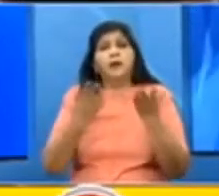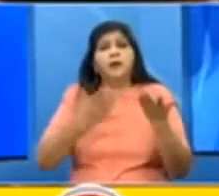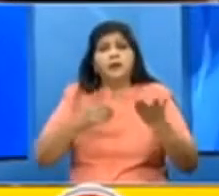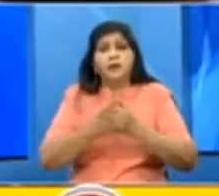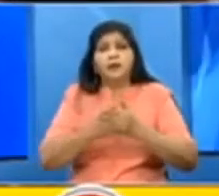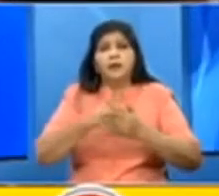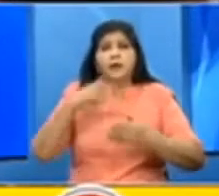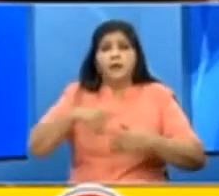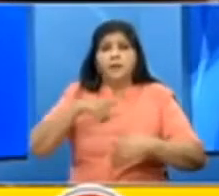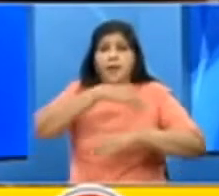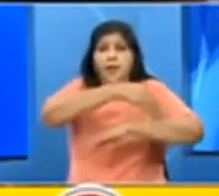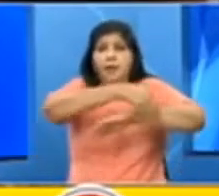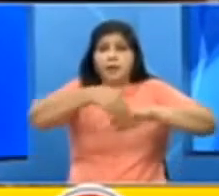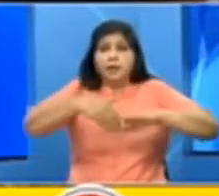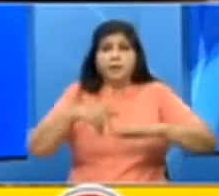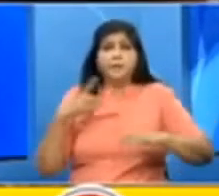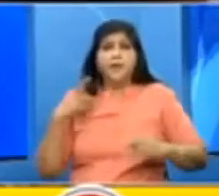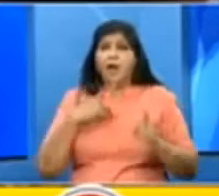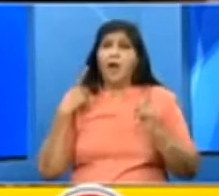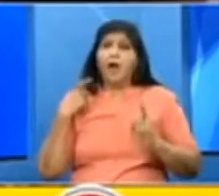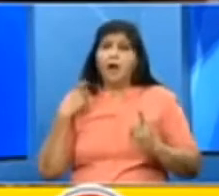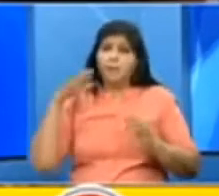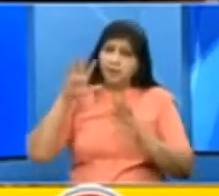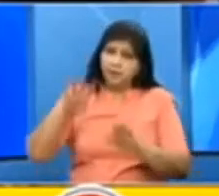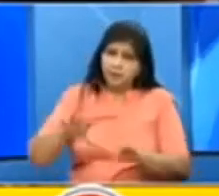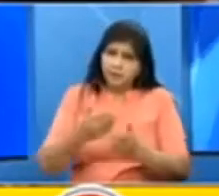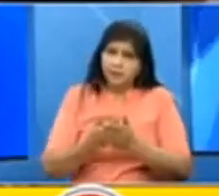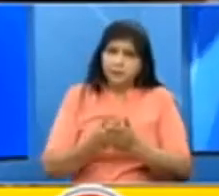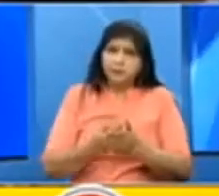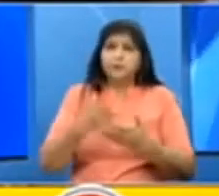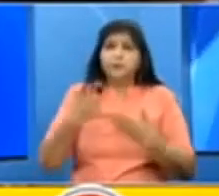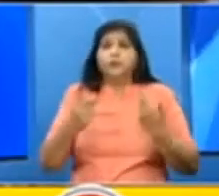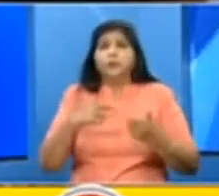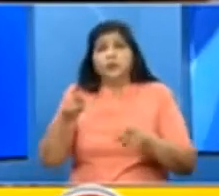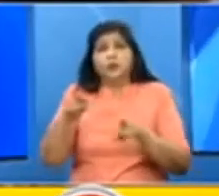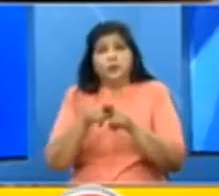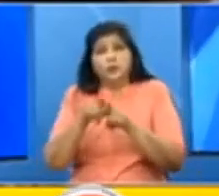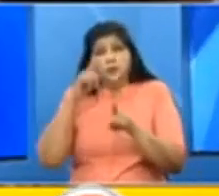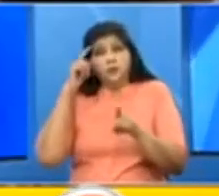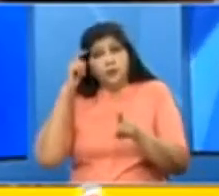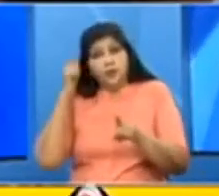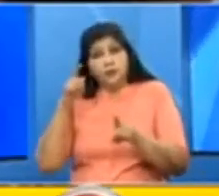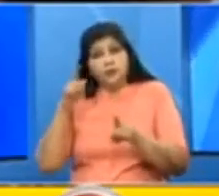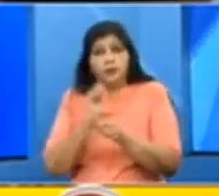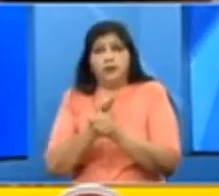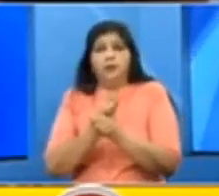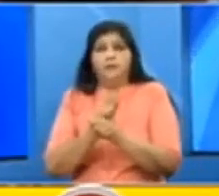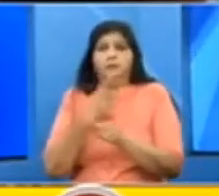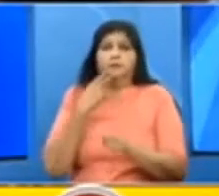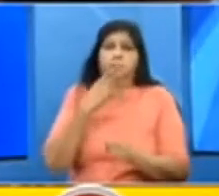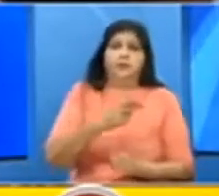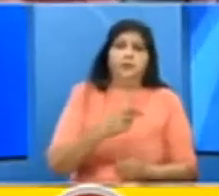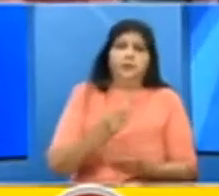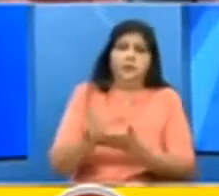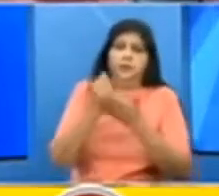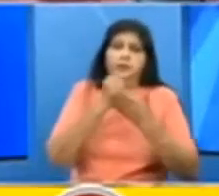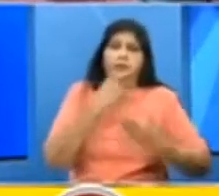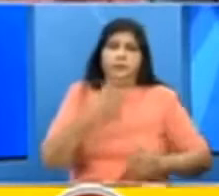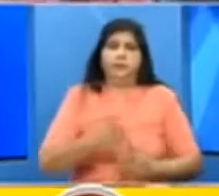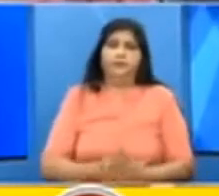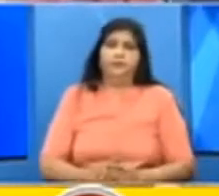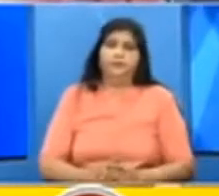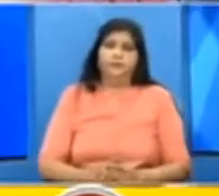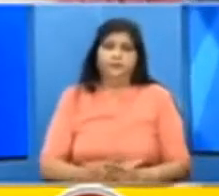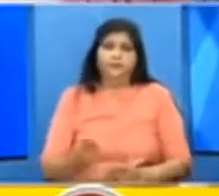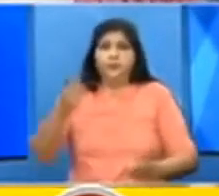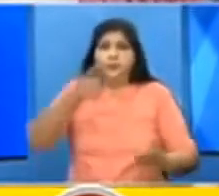पर दुर्गम परिस्थितियों में लड़ रहे सैनिकों को याद करते हुए तय करनी होगी। मेरे